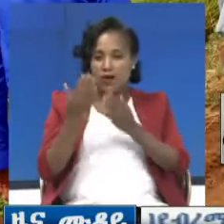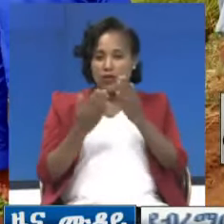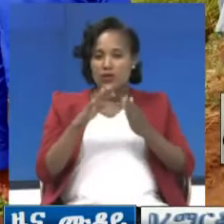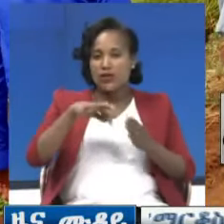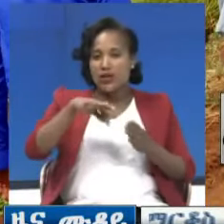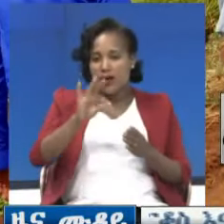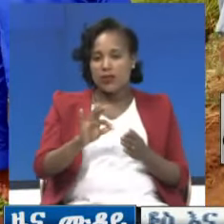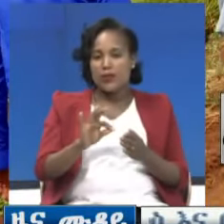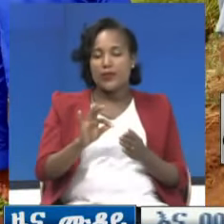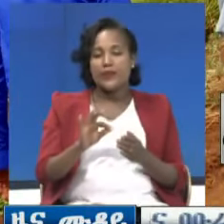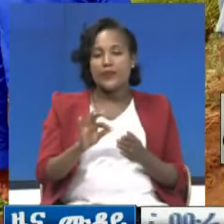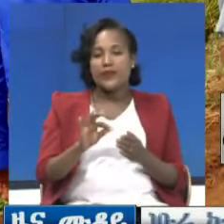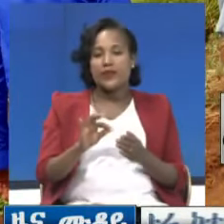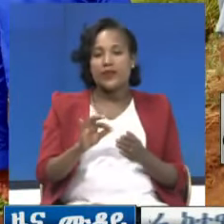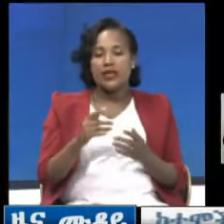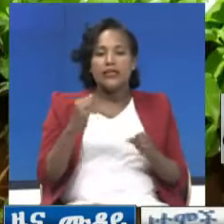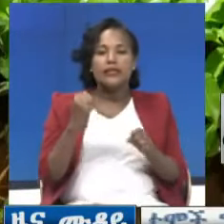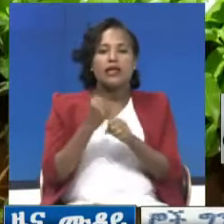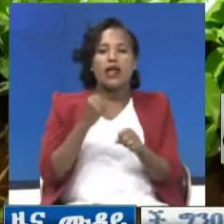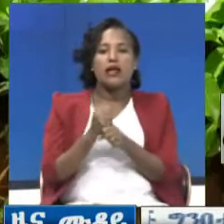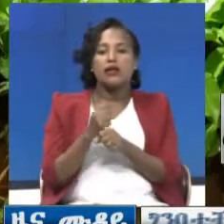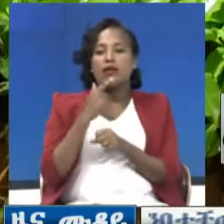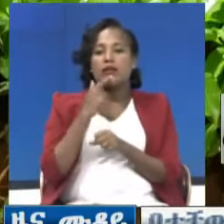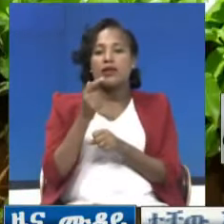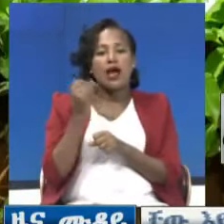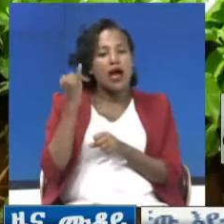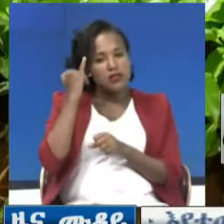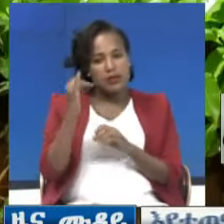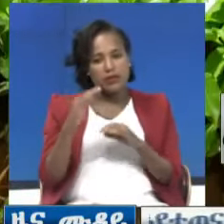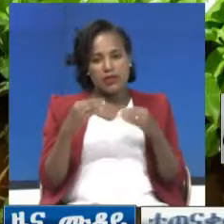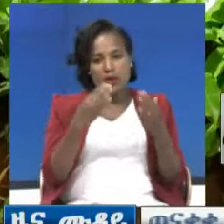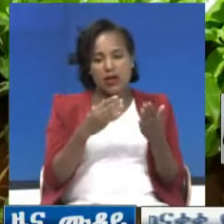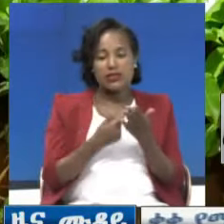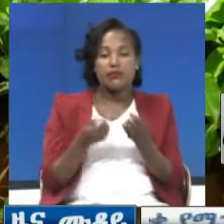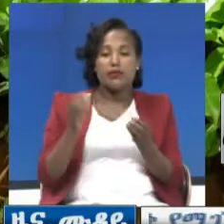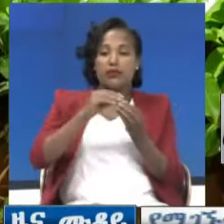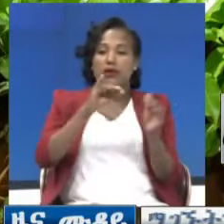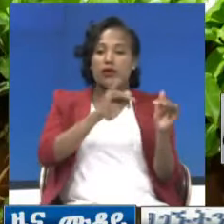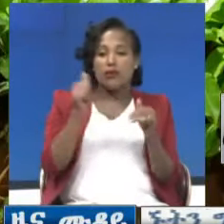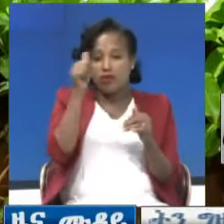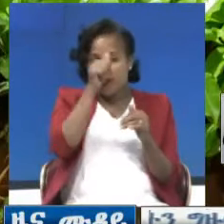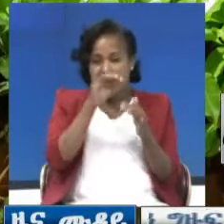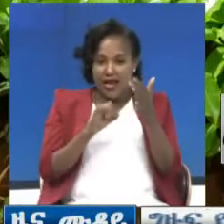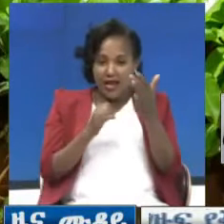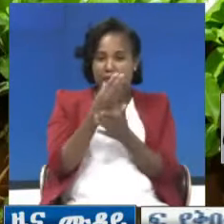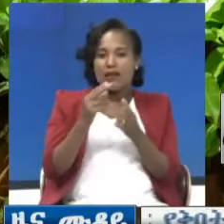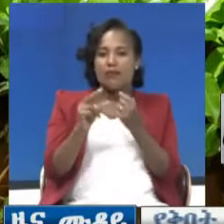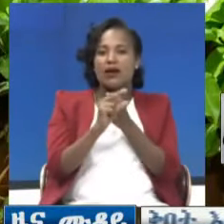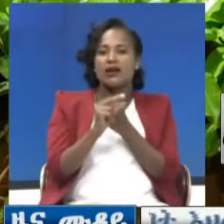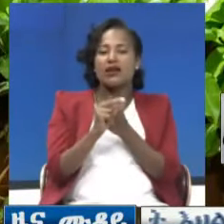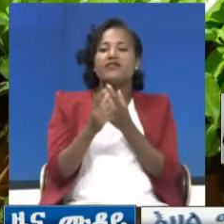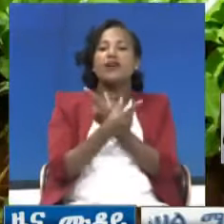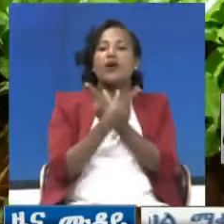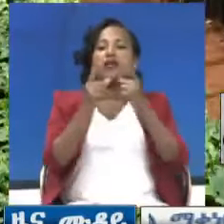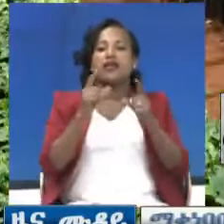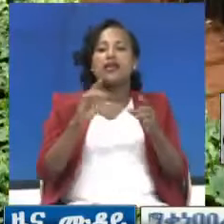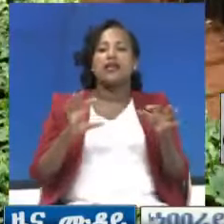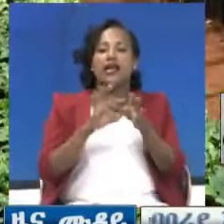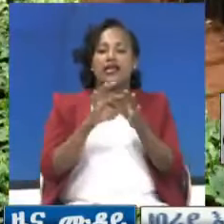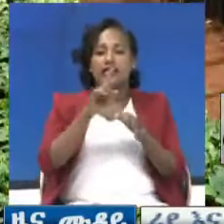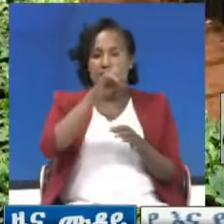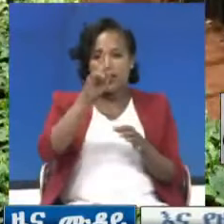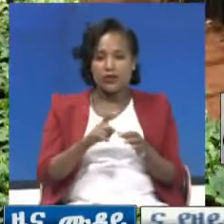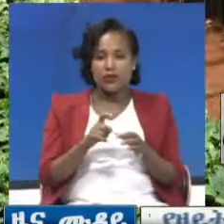እንዲያገኙ እንሰራለን የሚል ሀሳብ አንስተዋል። ከዛም ባለፈ ደግሞ የኢትዮጵያ ልማት ባንክ ከፍትሐዊነት ጋር የተያያዙ